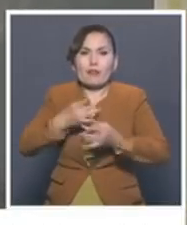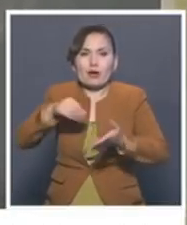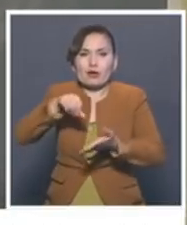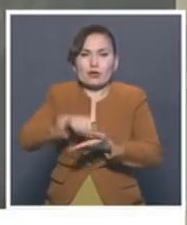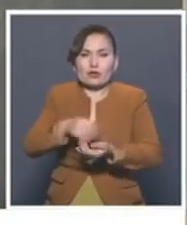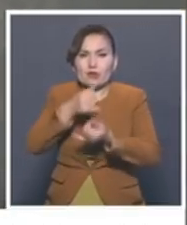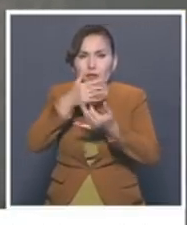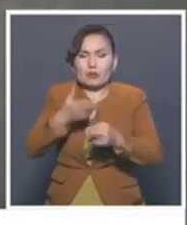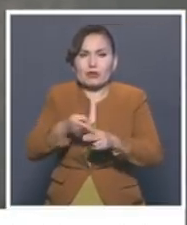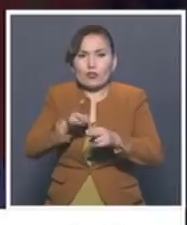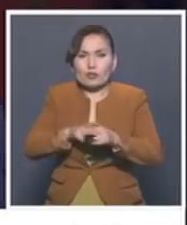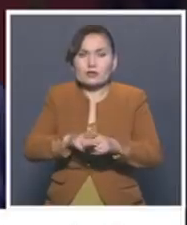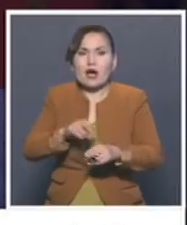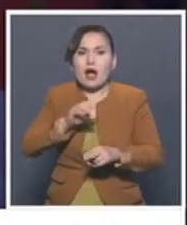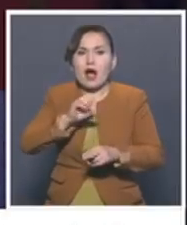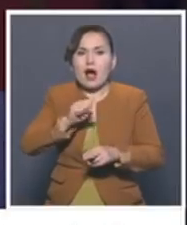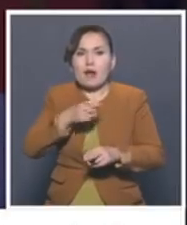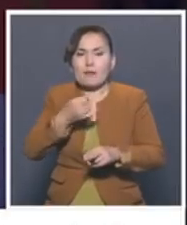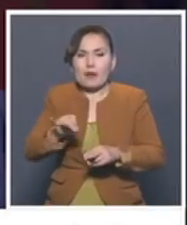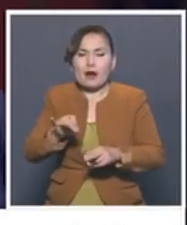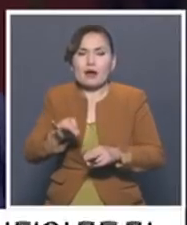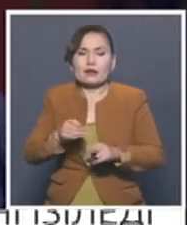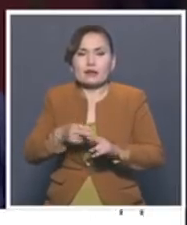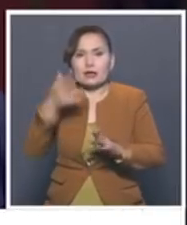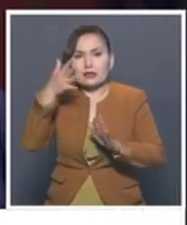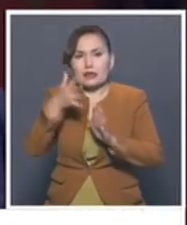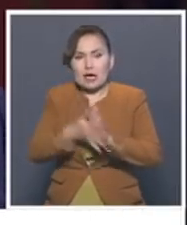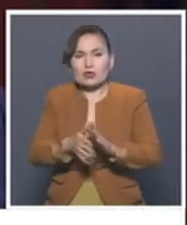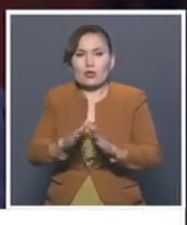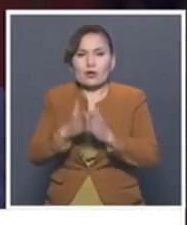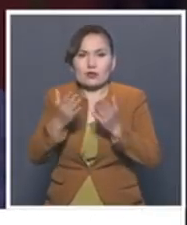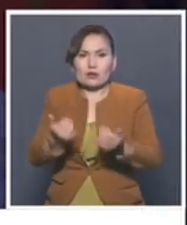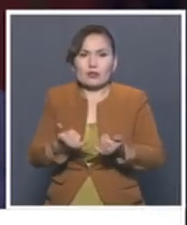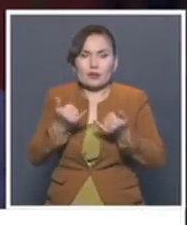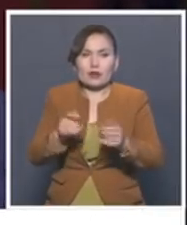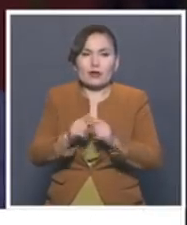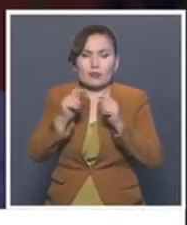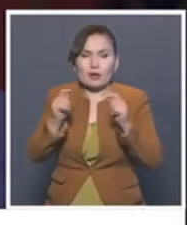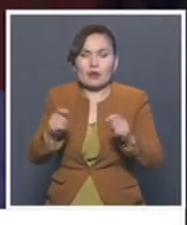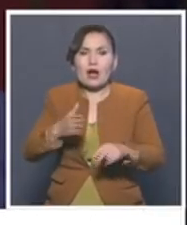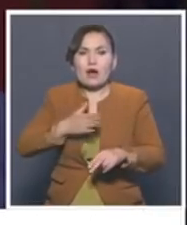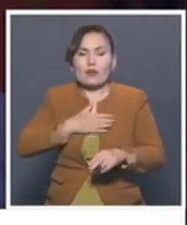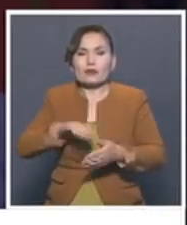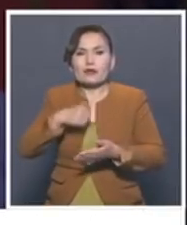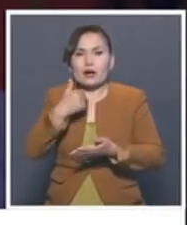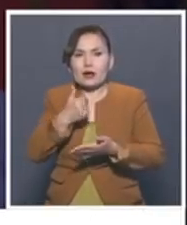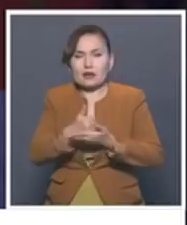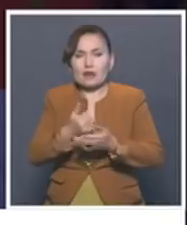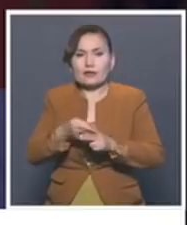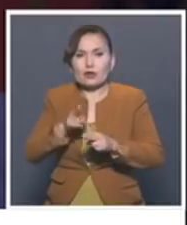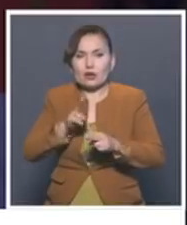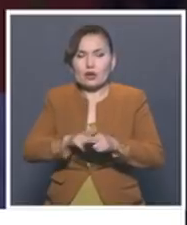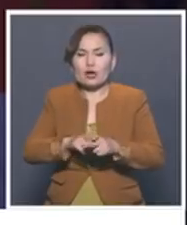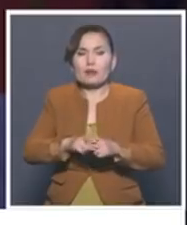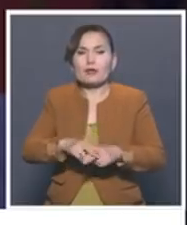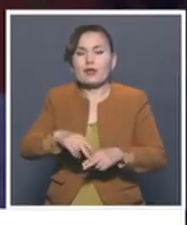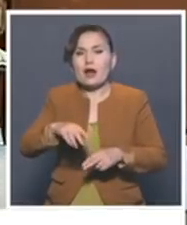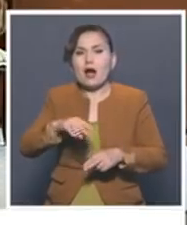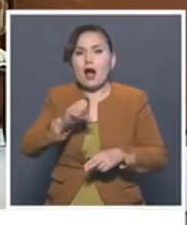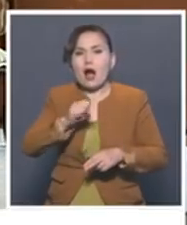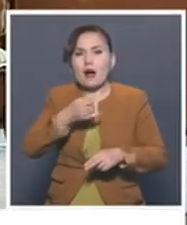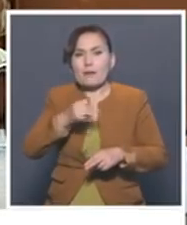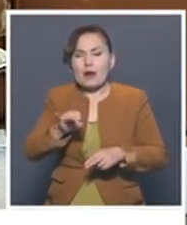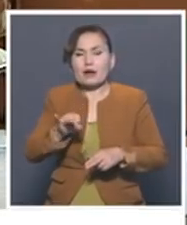мазмұнды өтуіне кедергі емес. Ең негізгі мәселе Абайдың шығармаларын біз 10 тілге дүниежүзілік өркениетті елдердің 10 тіліне аударып